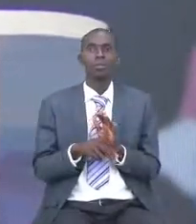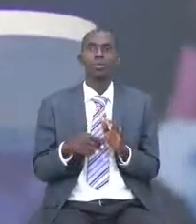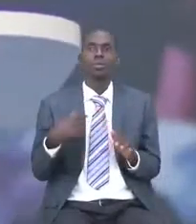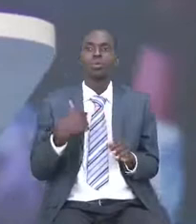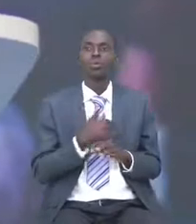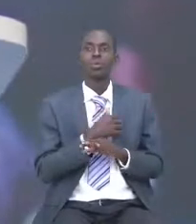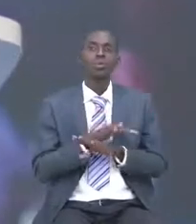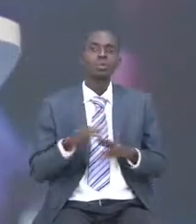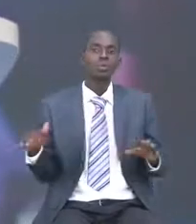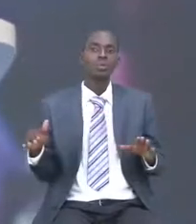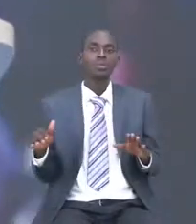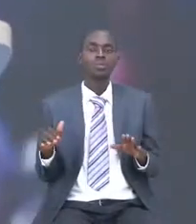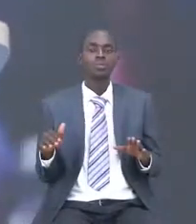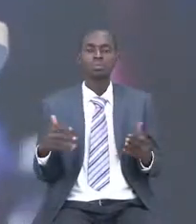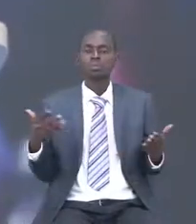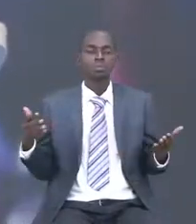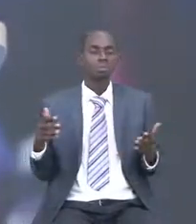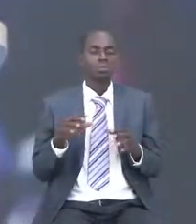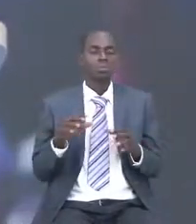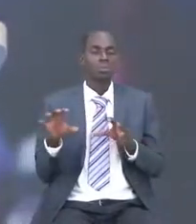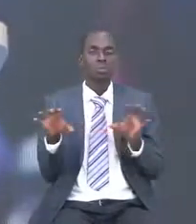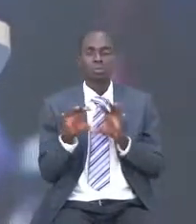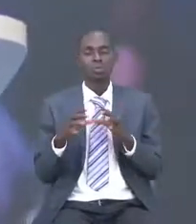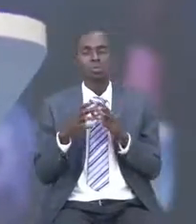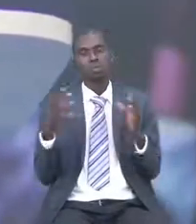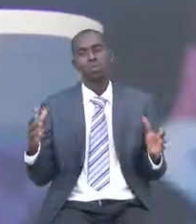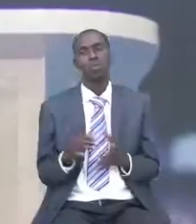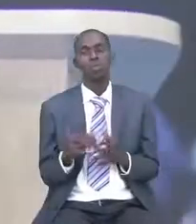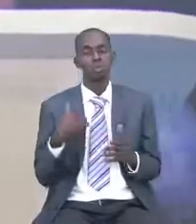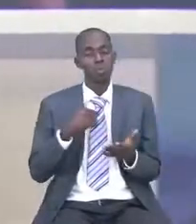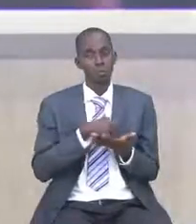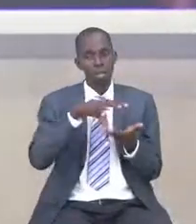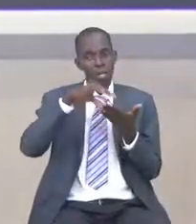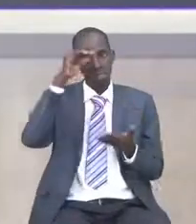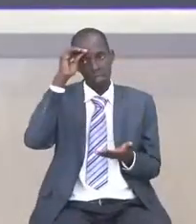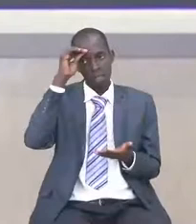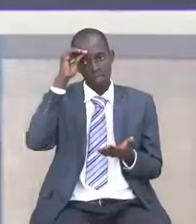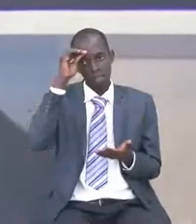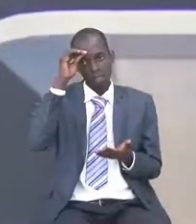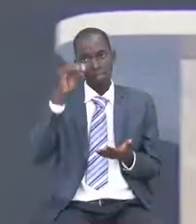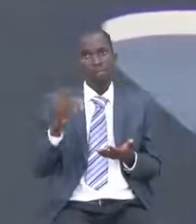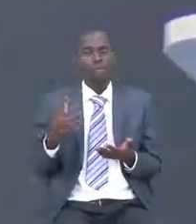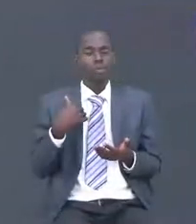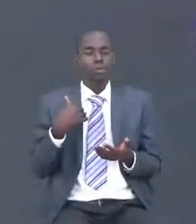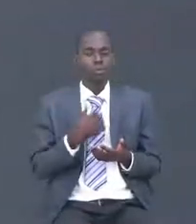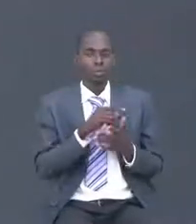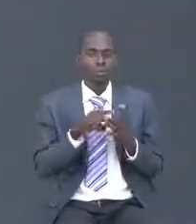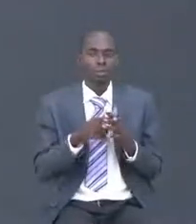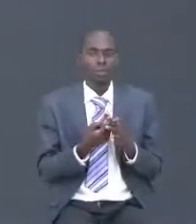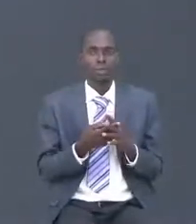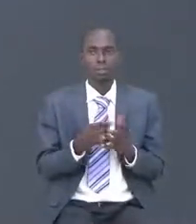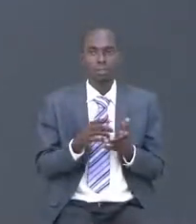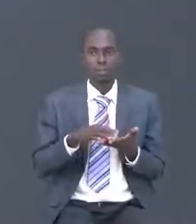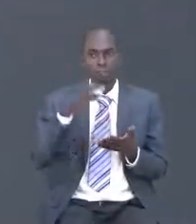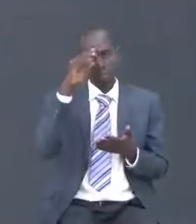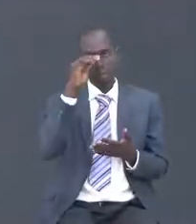pas cette disponibilité, nous ne deviendrons rien ou ne deviendrons pas grand-chose. Nous